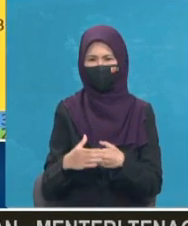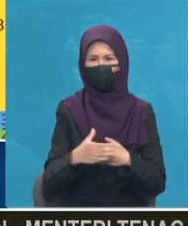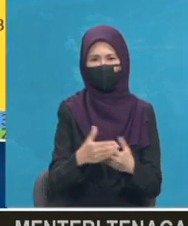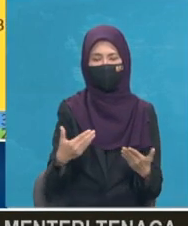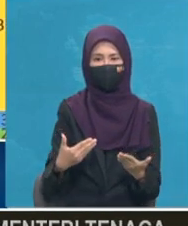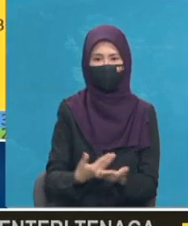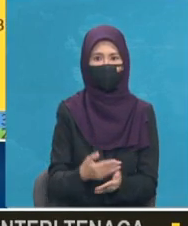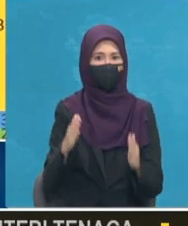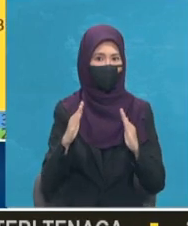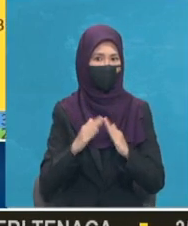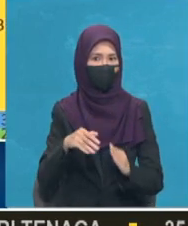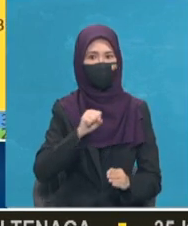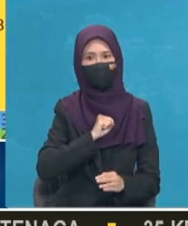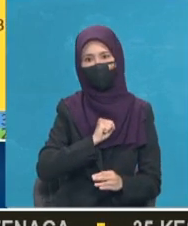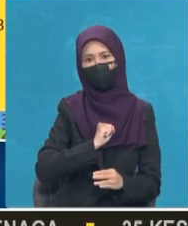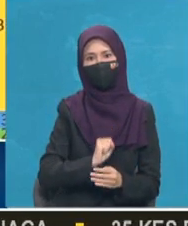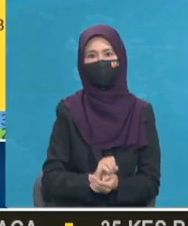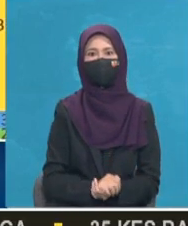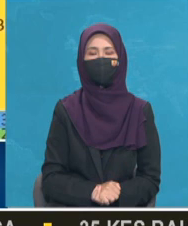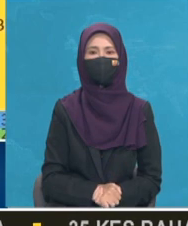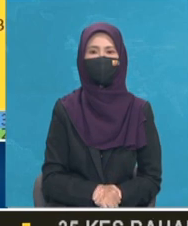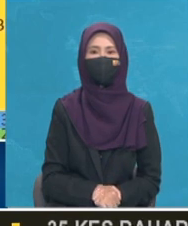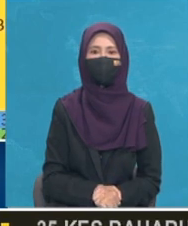sebaru ini adalah plastik kediaman persendirian